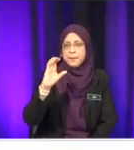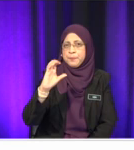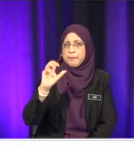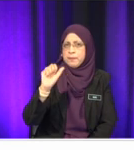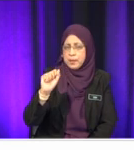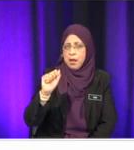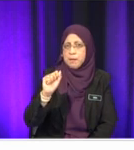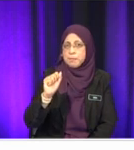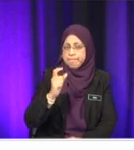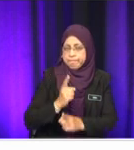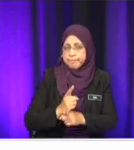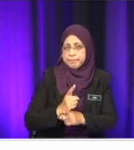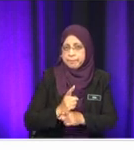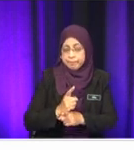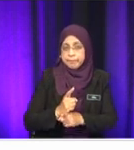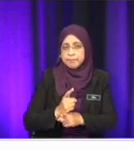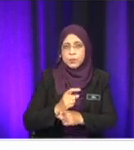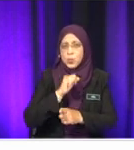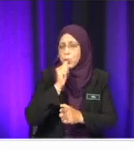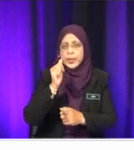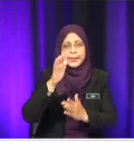kebanyakan di atas